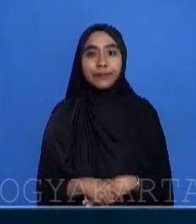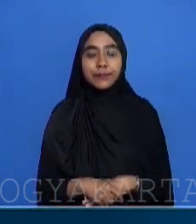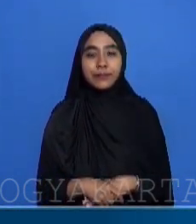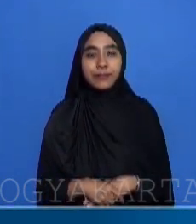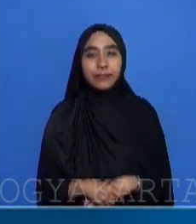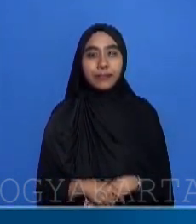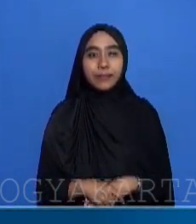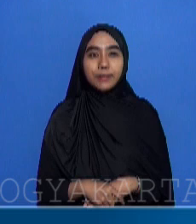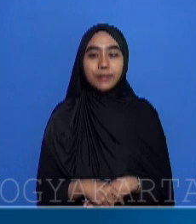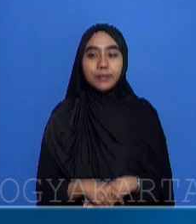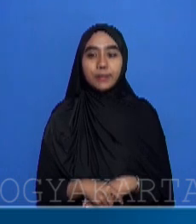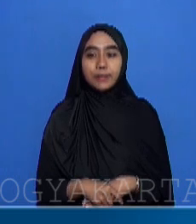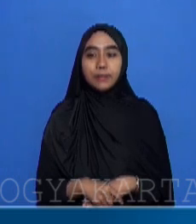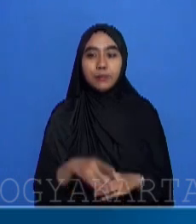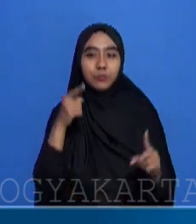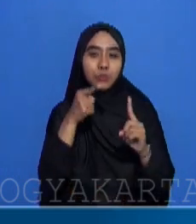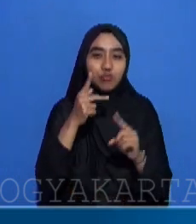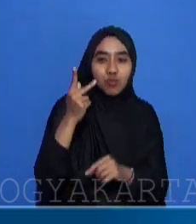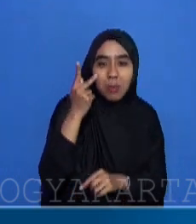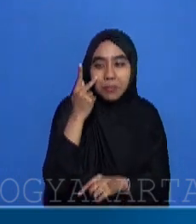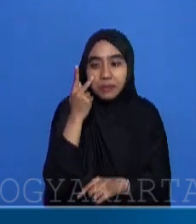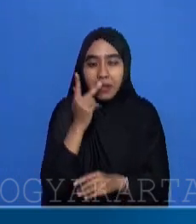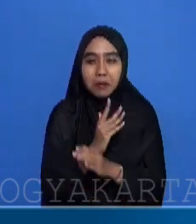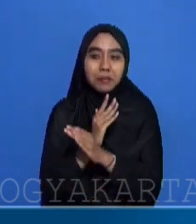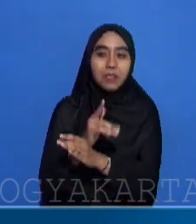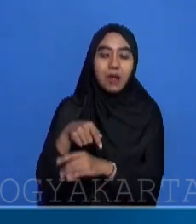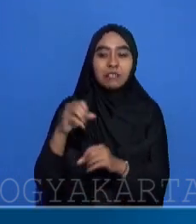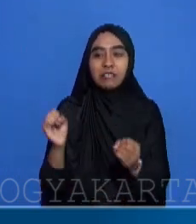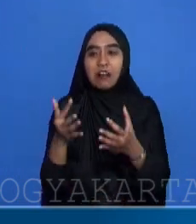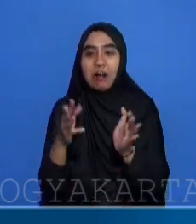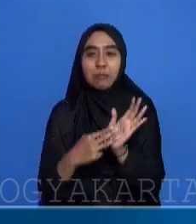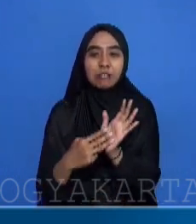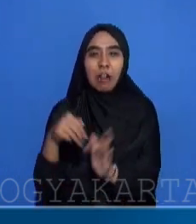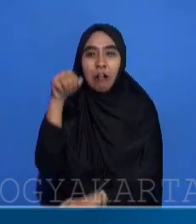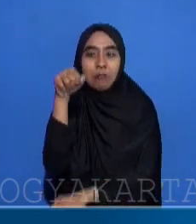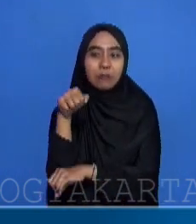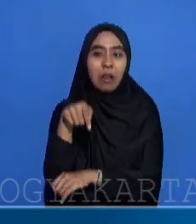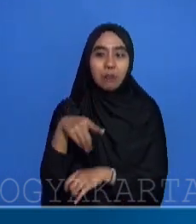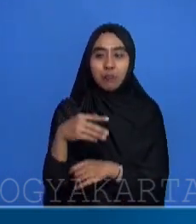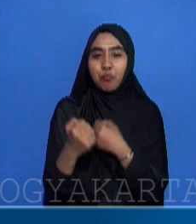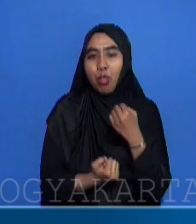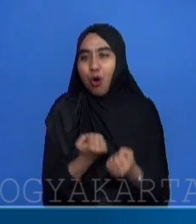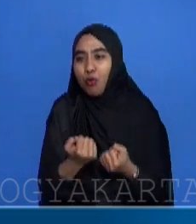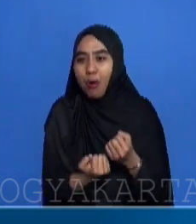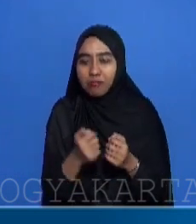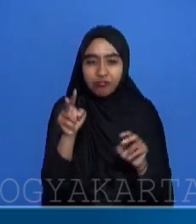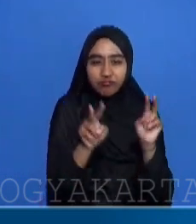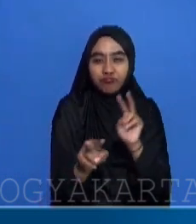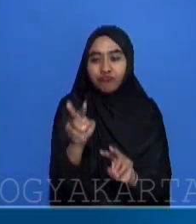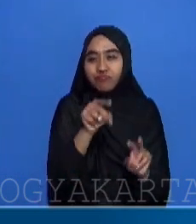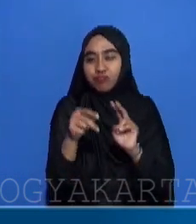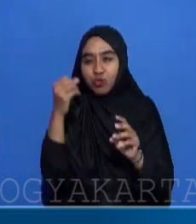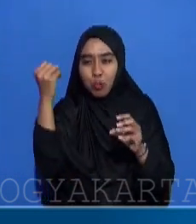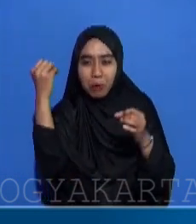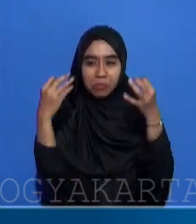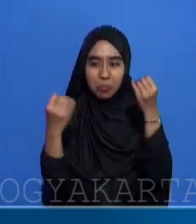Untuk mencegah terjadinya tindak kriminal, Polda DIY dan jajarannya melaksanakan Blue Light Patrol, yakni patroli gabungan di berbagai titik sudut kota